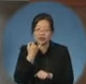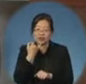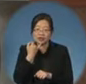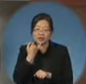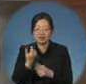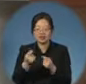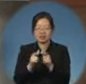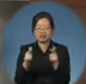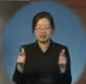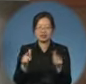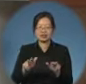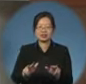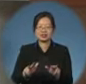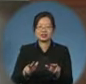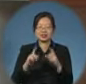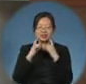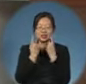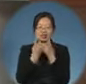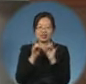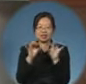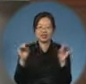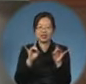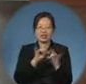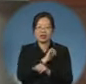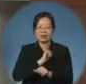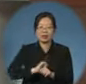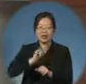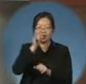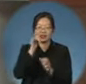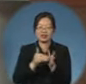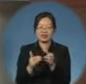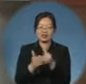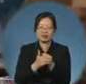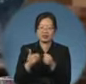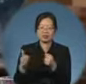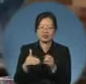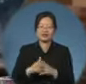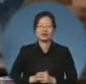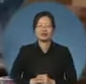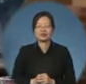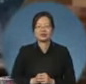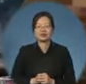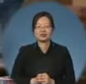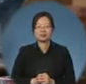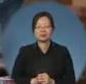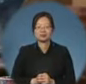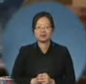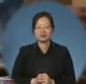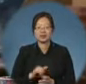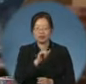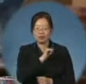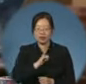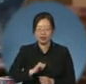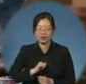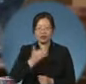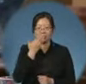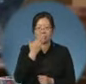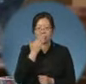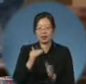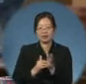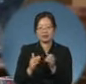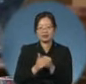이런 것이 사실 우리 개개인을 버티게 할 거거든요 여러분 삶에서 그리고 중량 되잖아요 거 기괴한 거죠